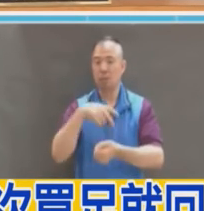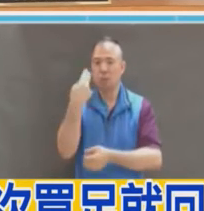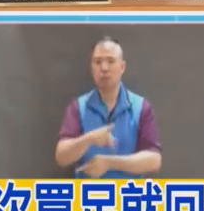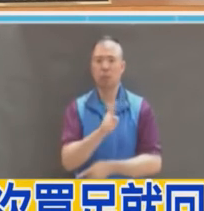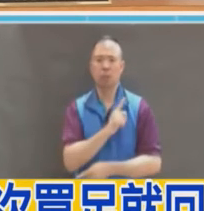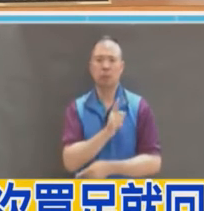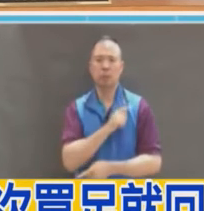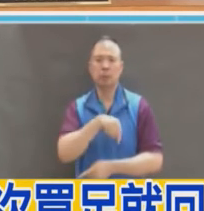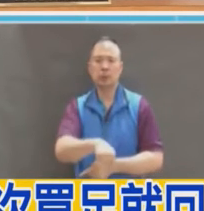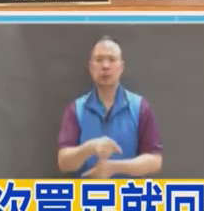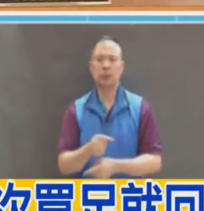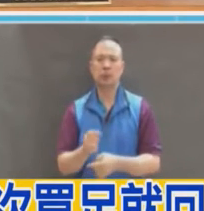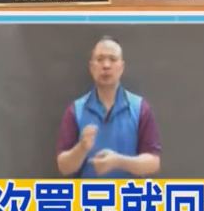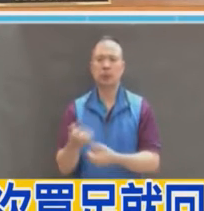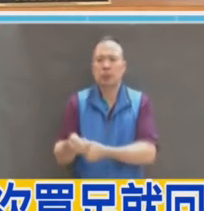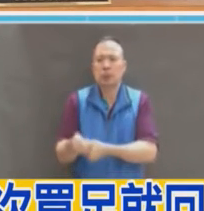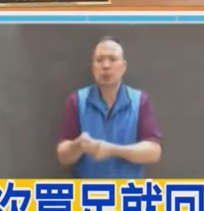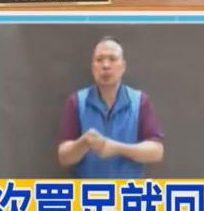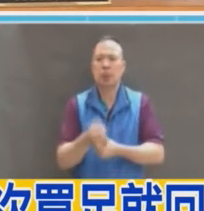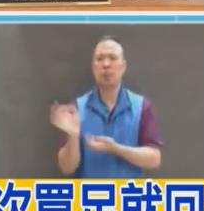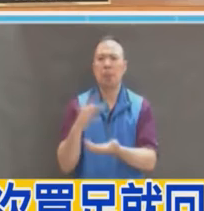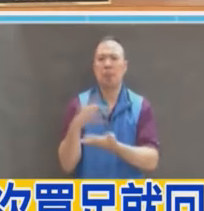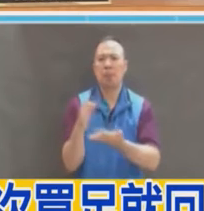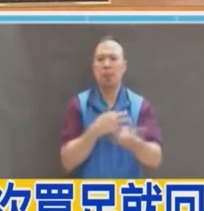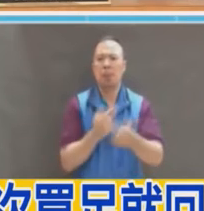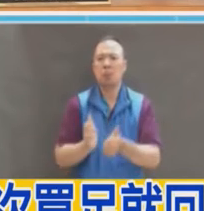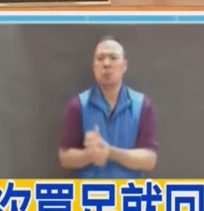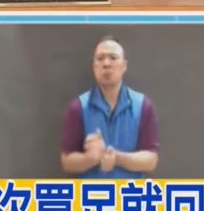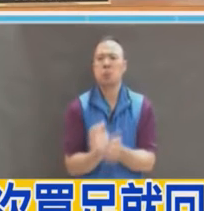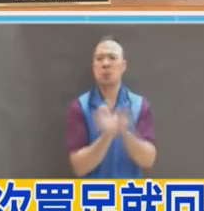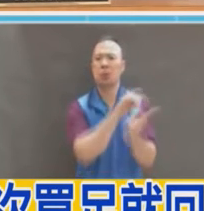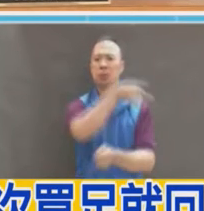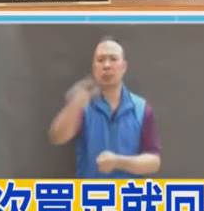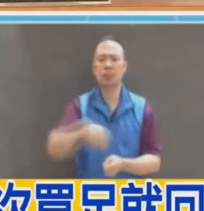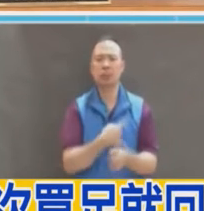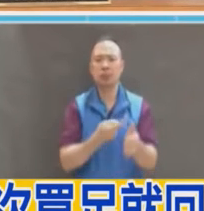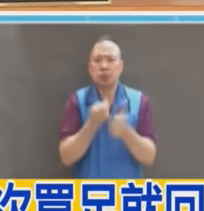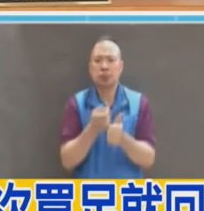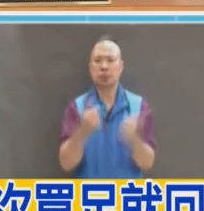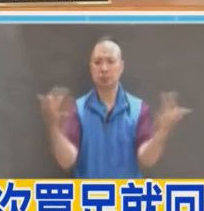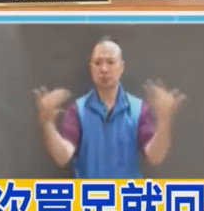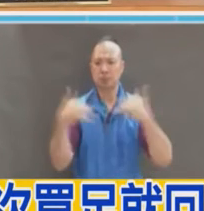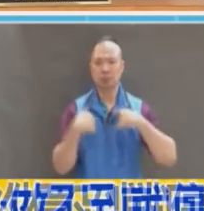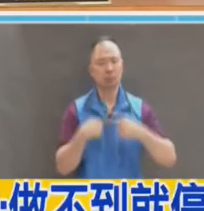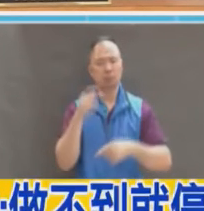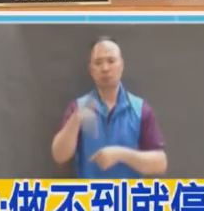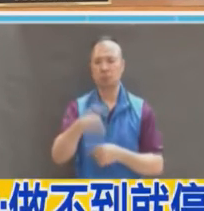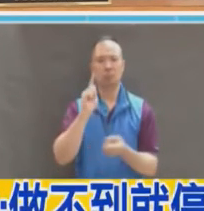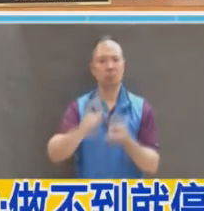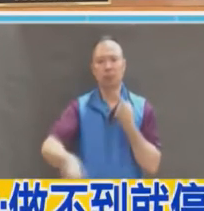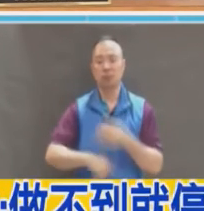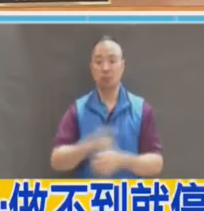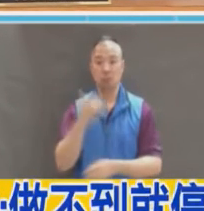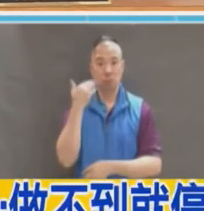我还是不断持续的会去做稽查。至于大家最关心的还是疫苗，